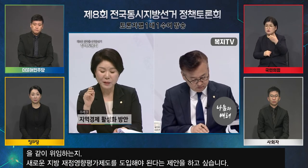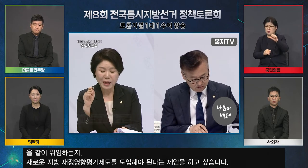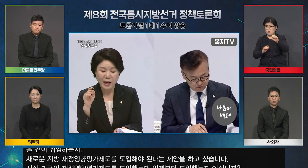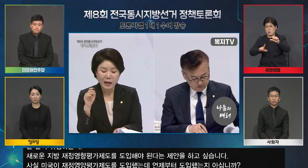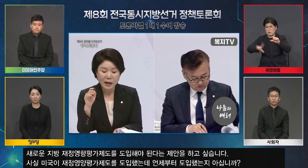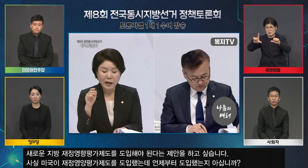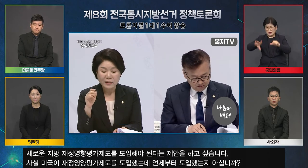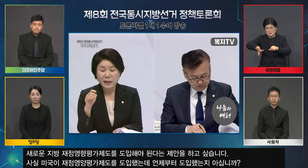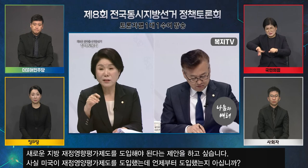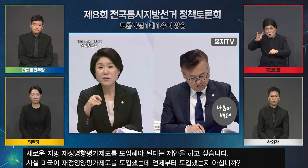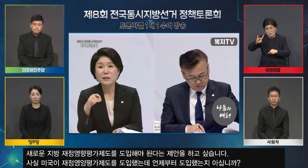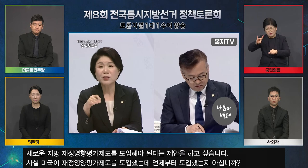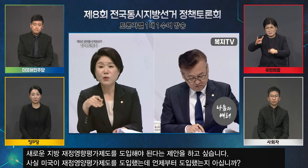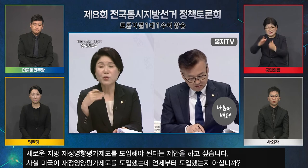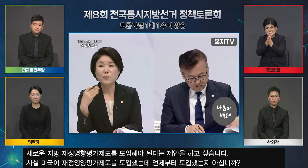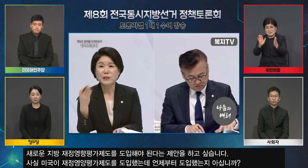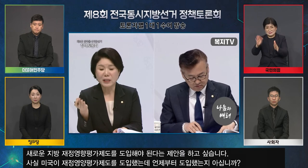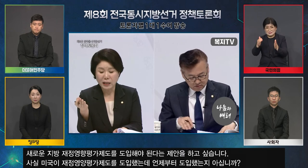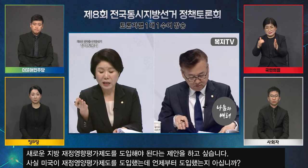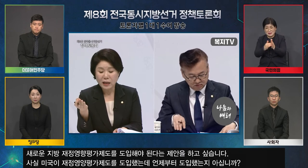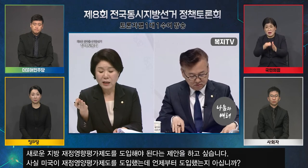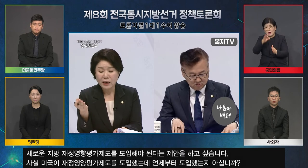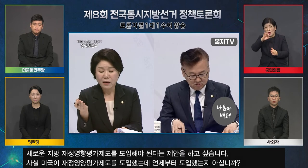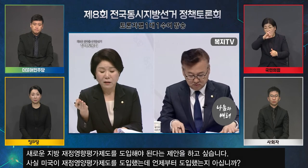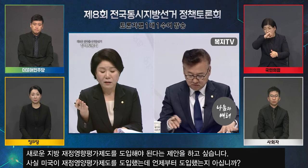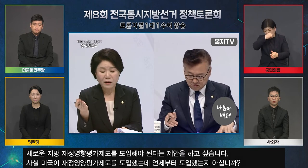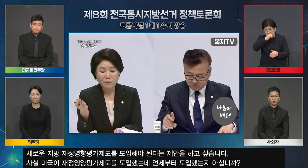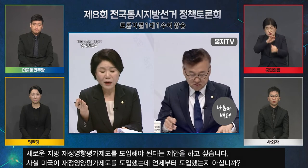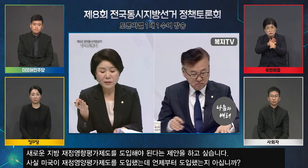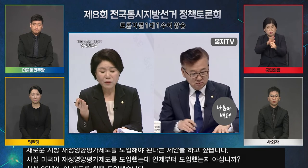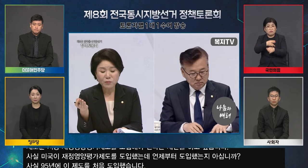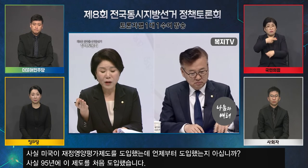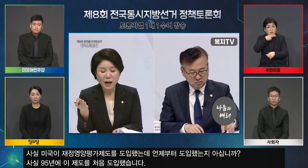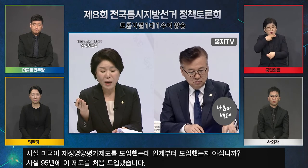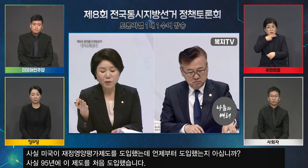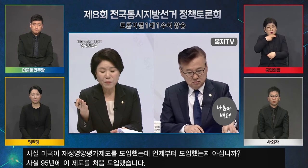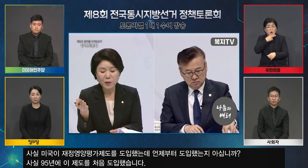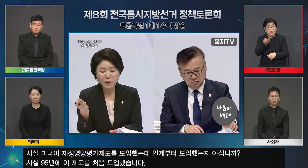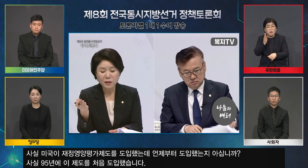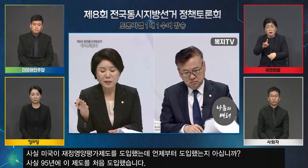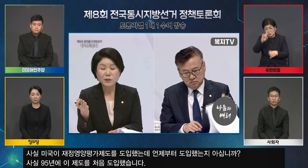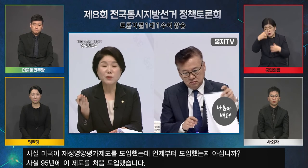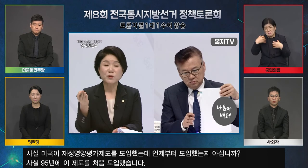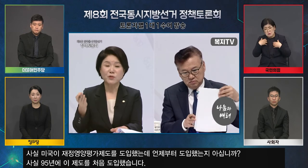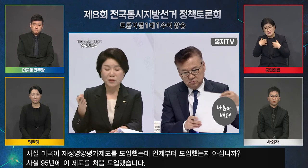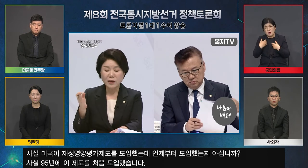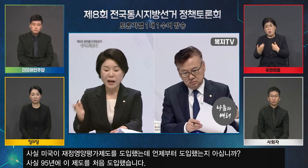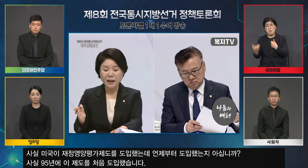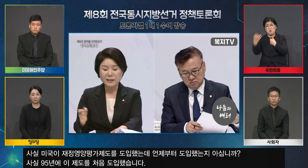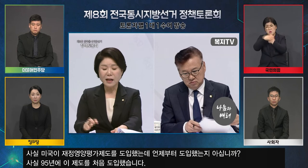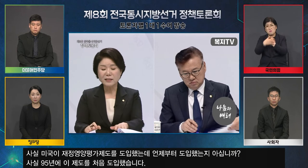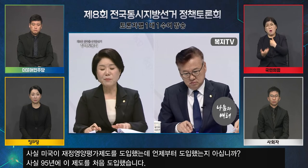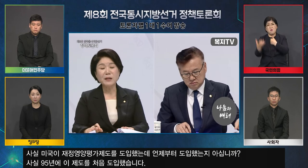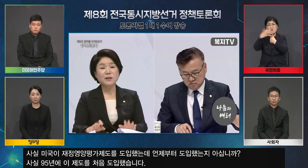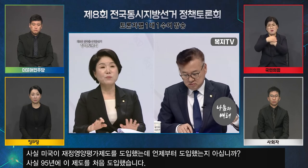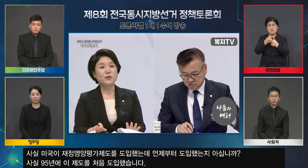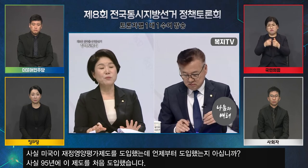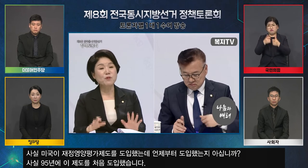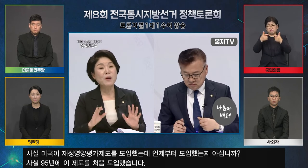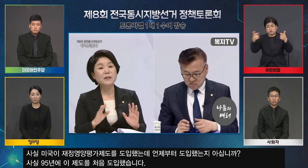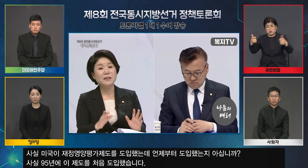도입했습니다. 재정지원도 없이 연방정부가 위임명령을 지속적으로 증가하자